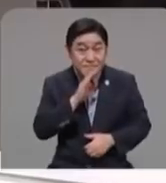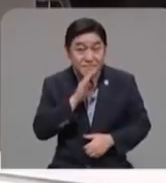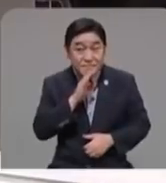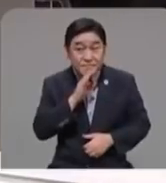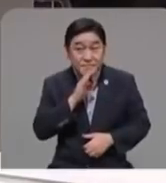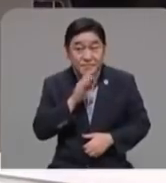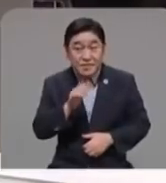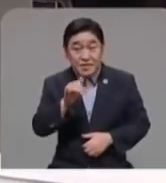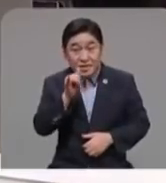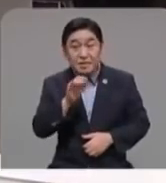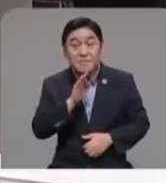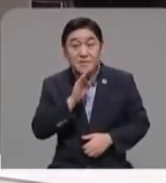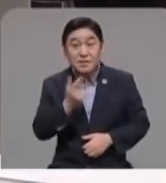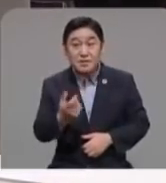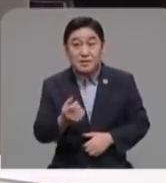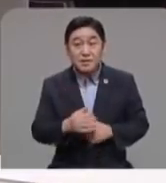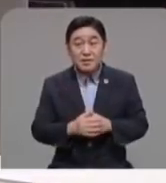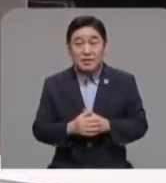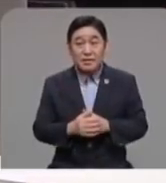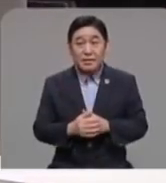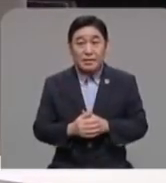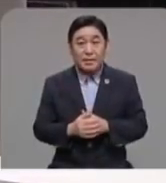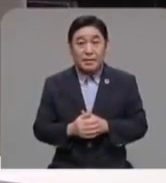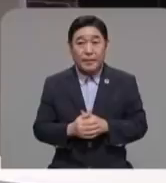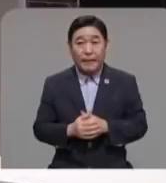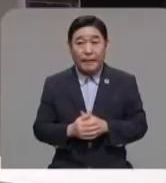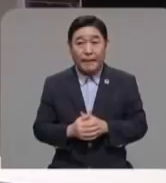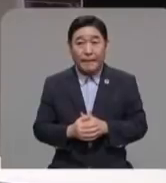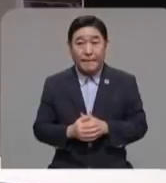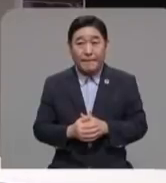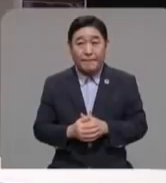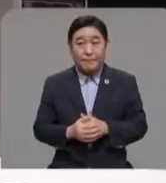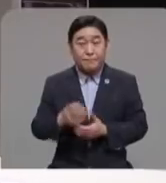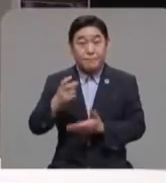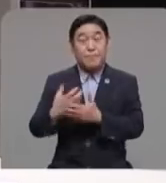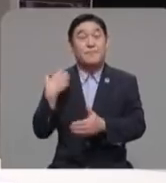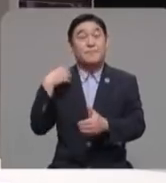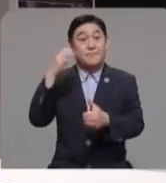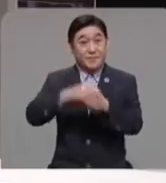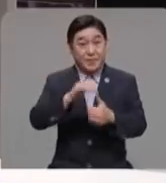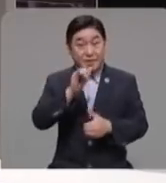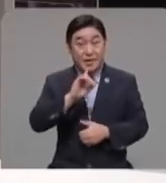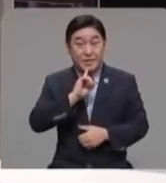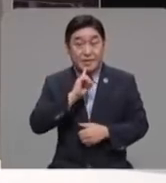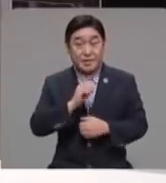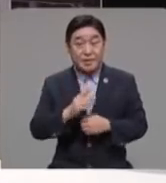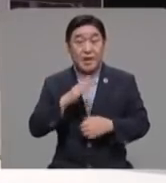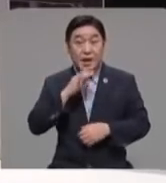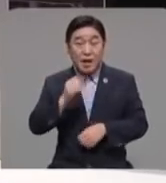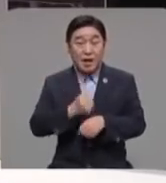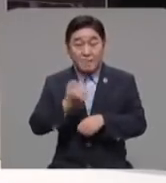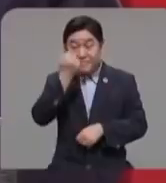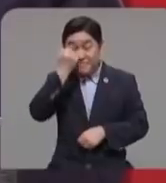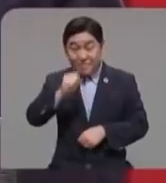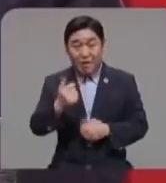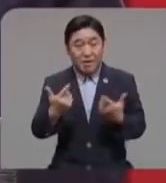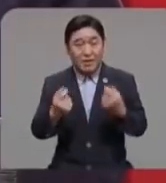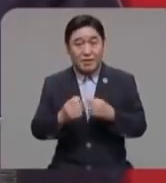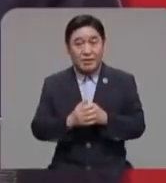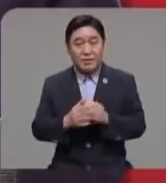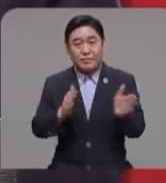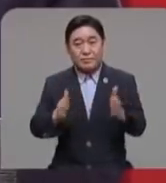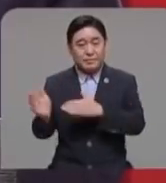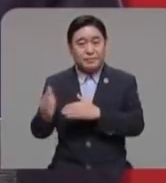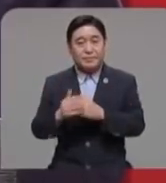이재명 책임이 있다고 그렇죠. 보는 게 맞겠죠? 지난번에 윤 후보님 법적 책임이 있다고까지 말씀하셨습니다. 당연하죠. 그건 뭐 뻔한 거죠. 자, 그